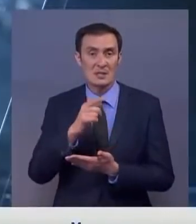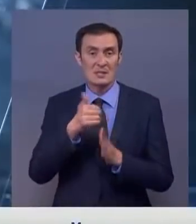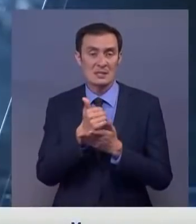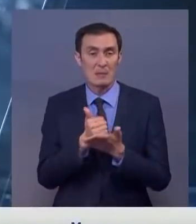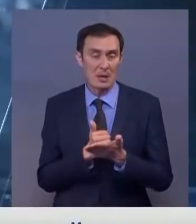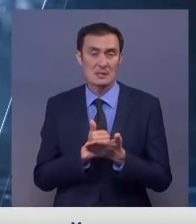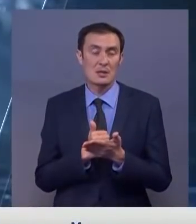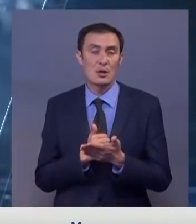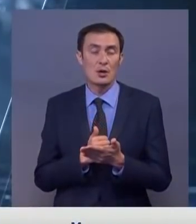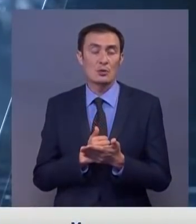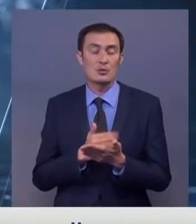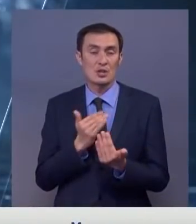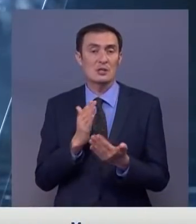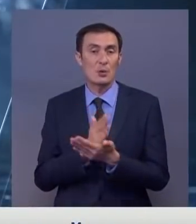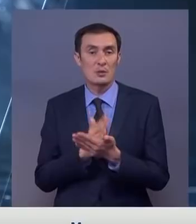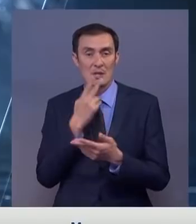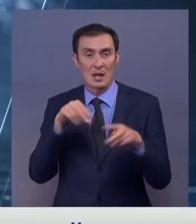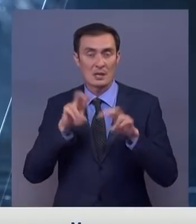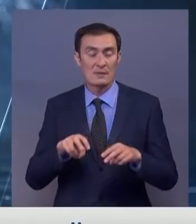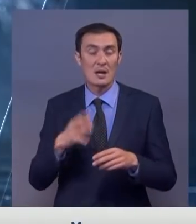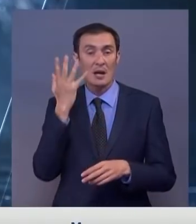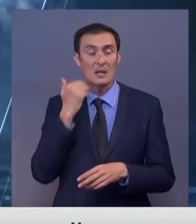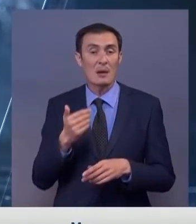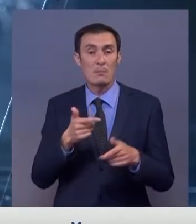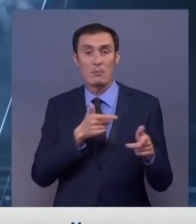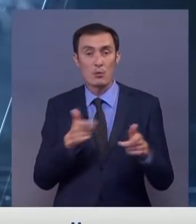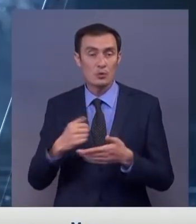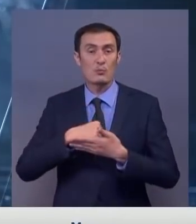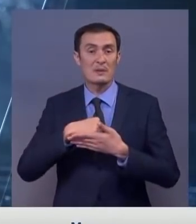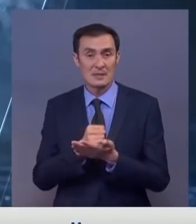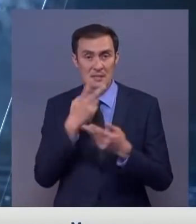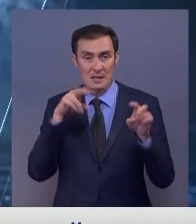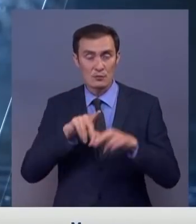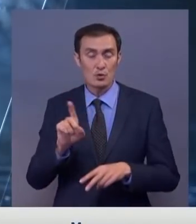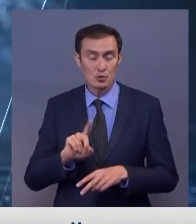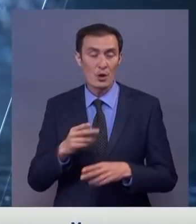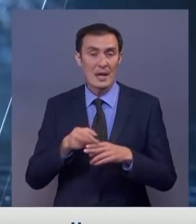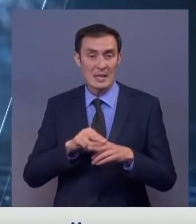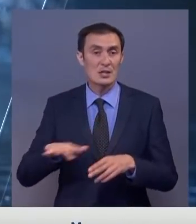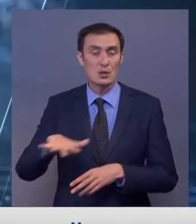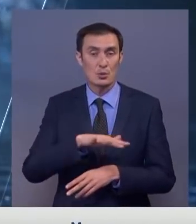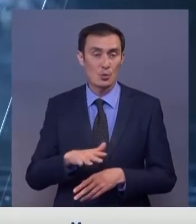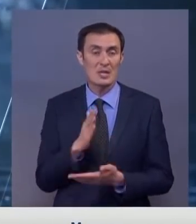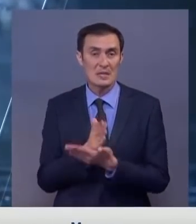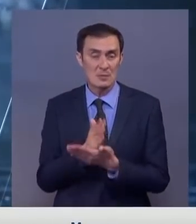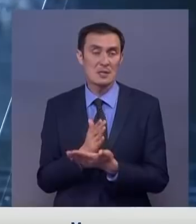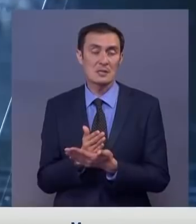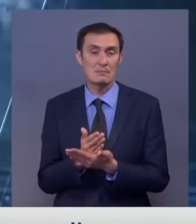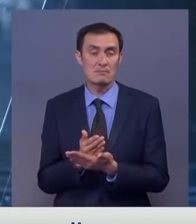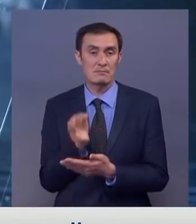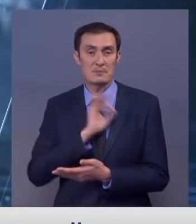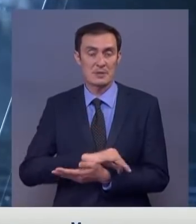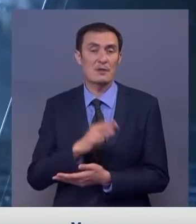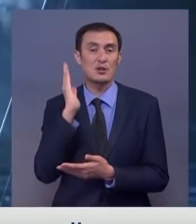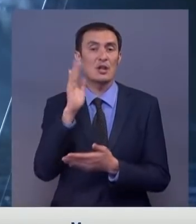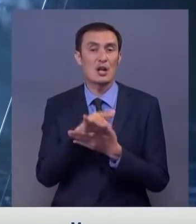них находятся на разведке. После того, как они разведку подтвердят, что на контрактной территории есть перспектива